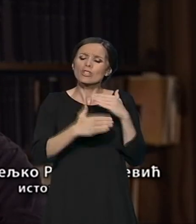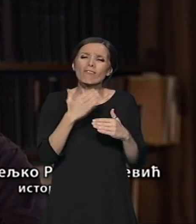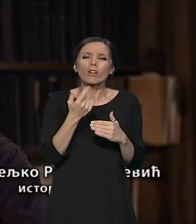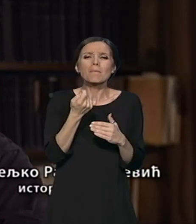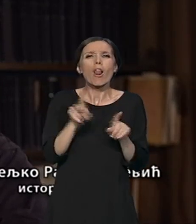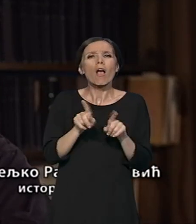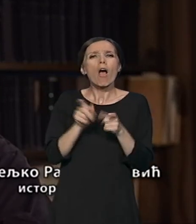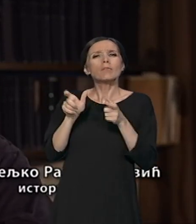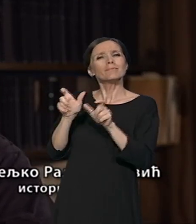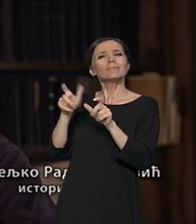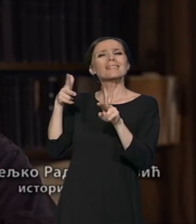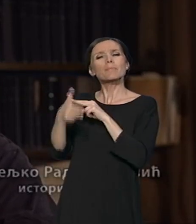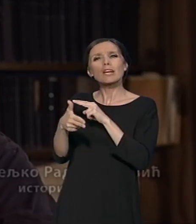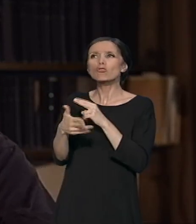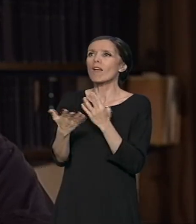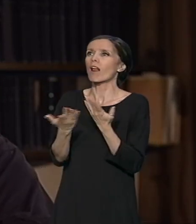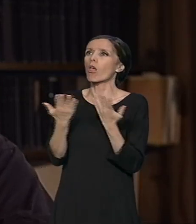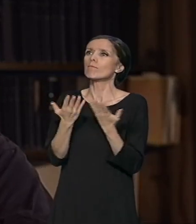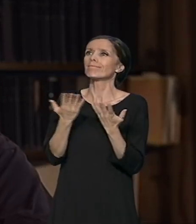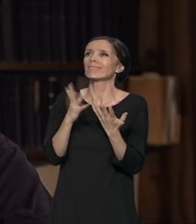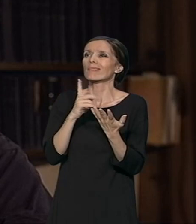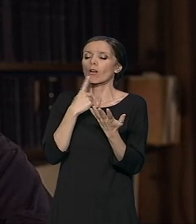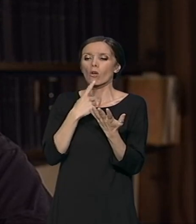te njihove, ajde da kažem,